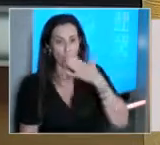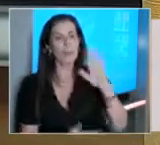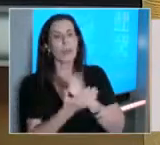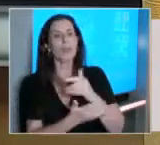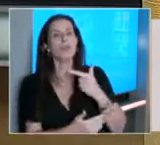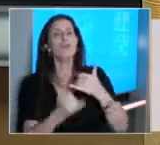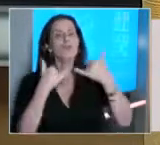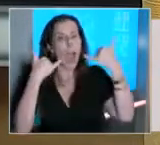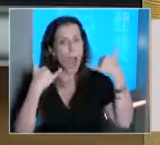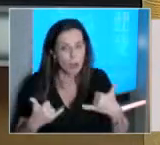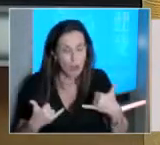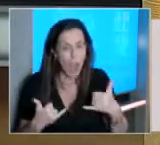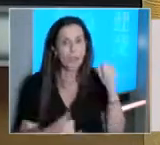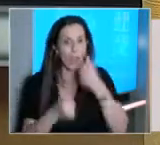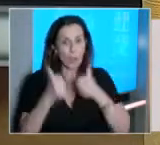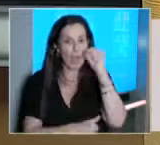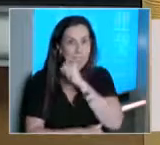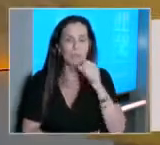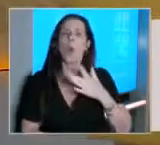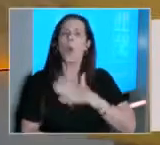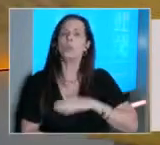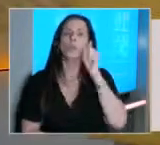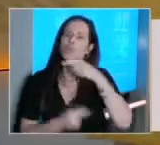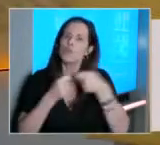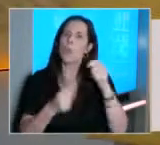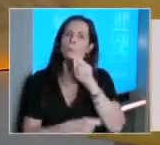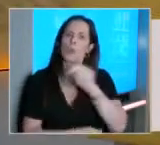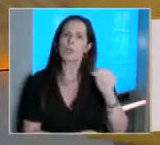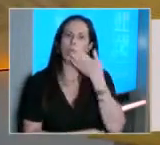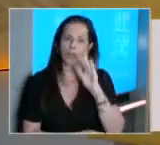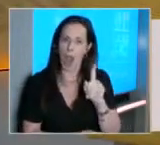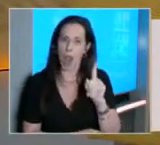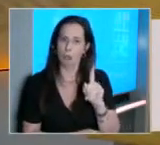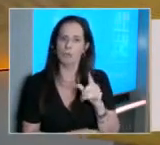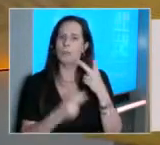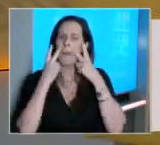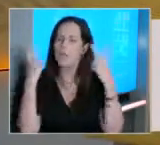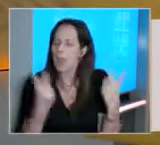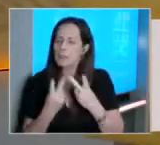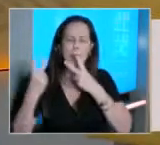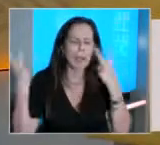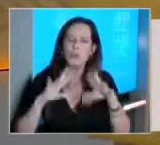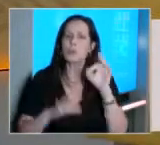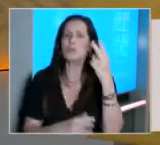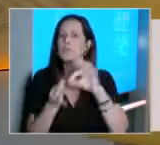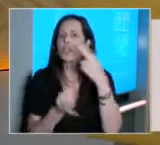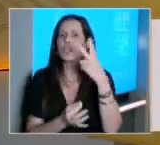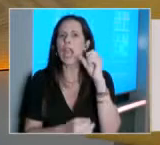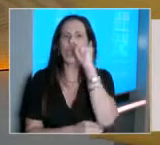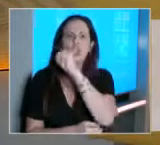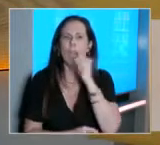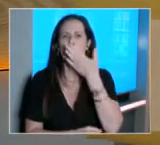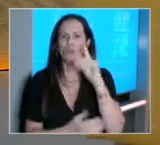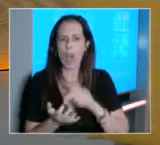החליט שהשנה לפסטיבל הזמר והפזמון, הוא רוצה שירים על ירושלים. גיל אלדמה הולך, מחפש שירים על ירושלים, מוצא רק שניים, מעל פסגת